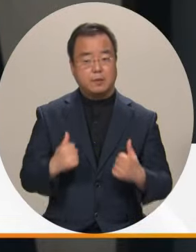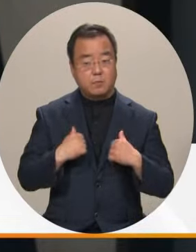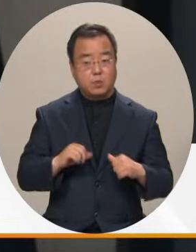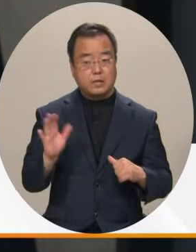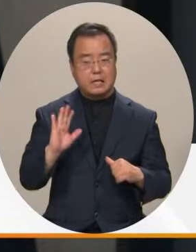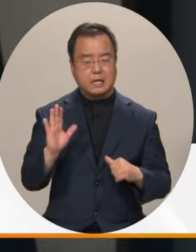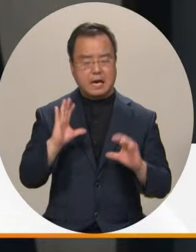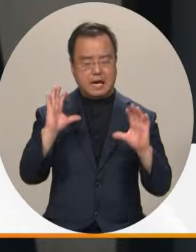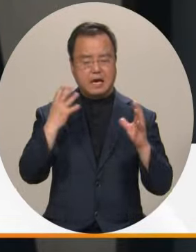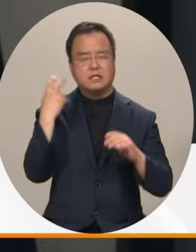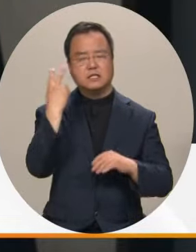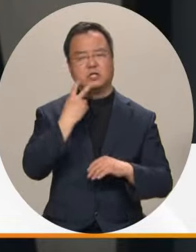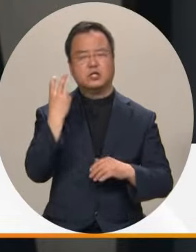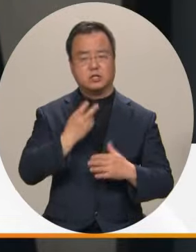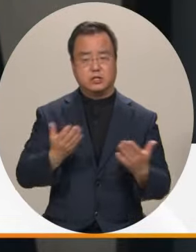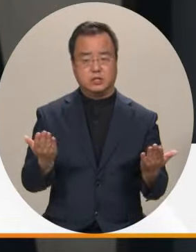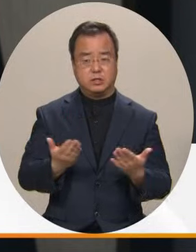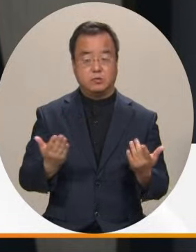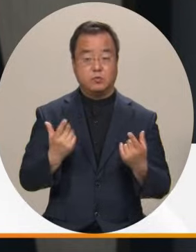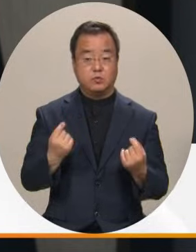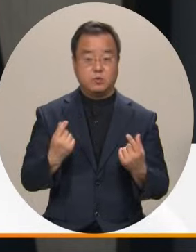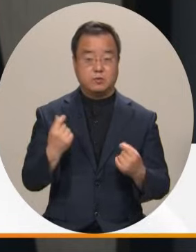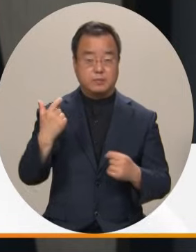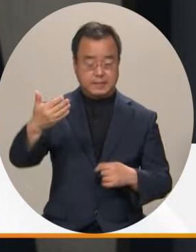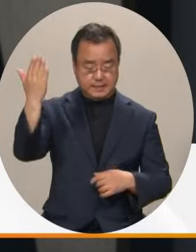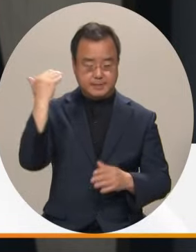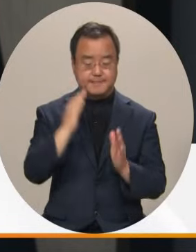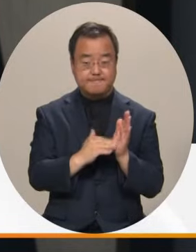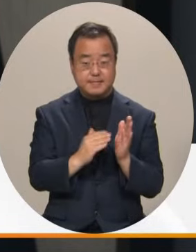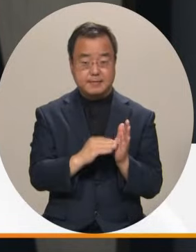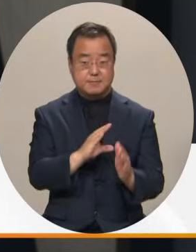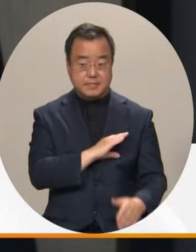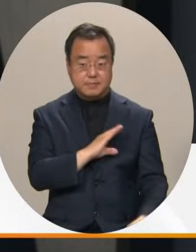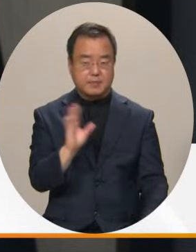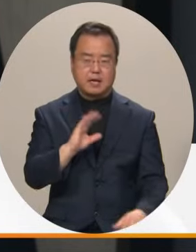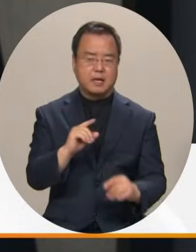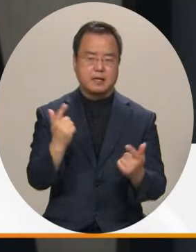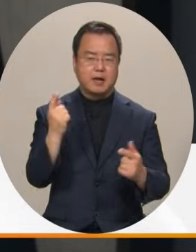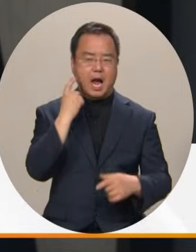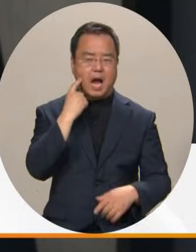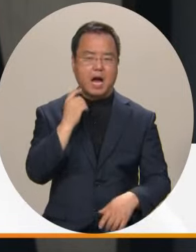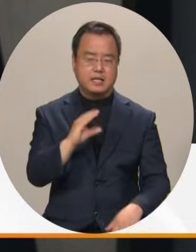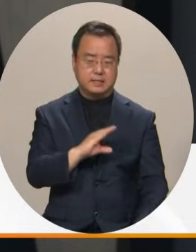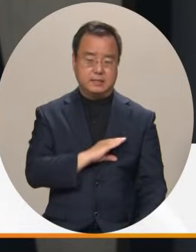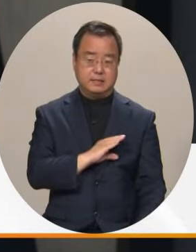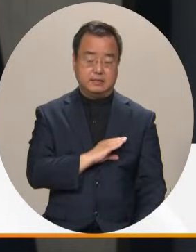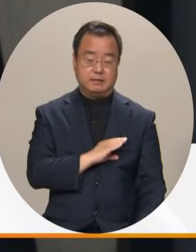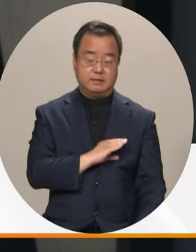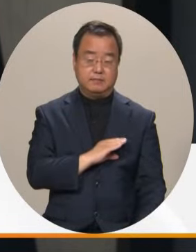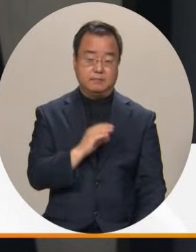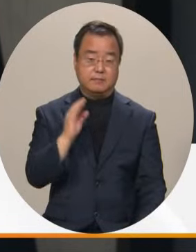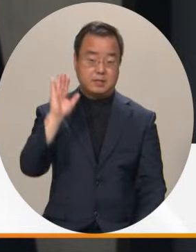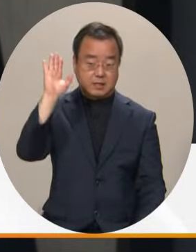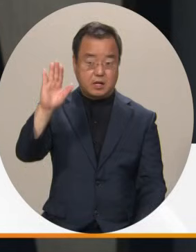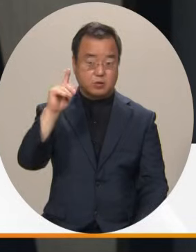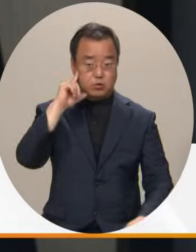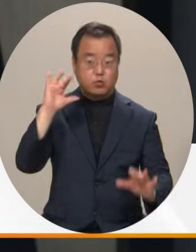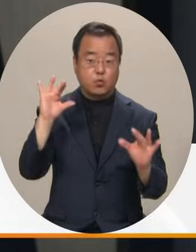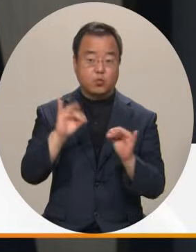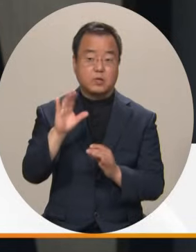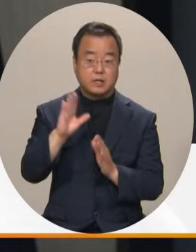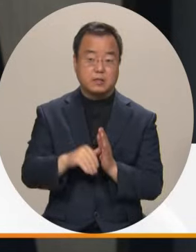지켜낸 거라고 생각하고요 예전에 이제 명이었는데 지금은 익명이 아니라 가명입니다 그래서 나중에 이제 동의를 하면